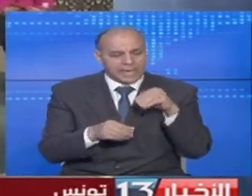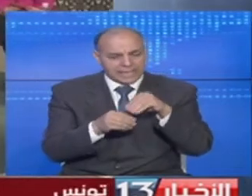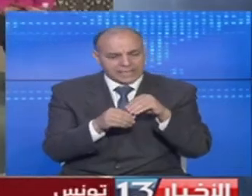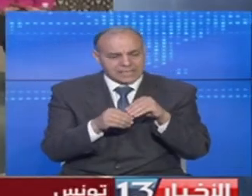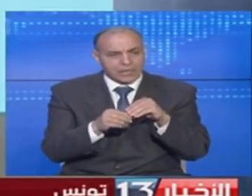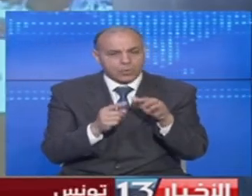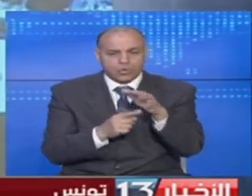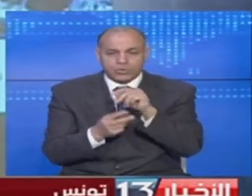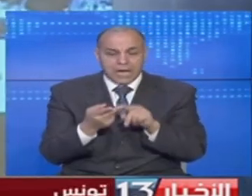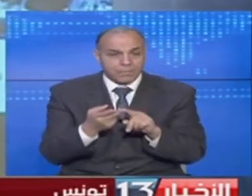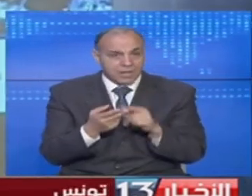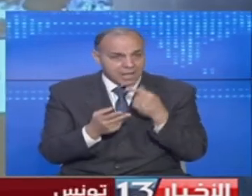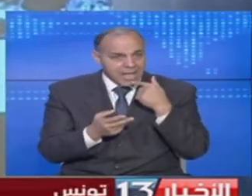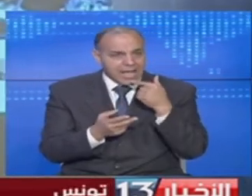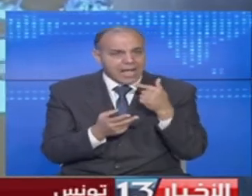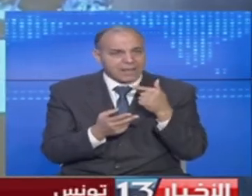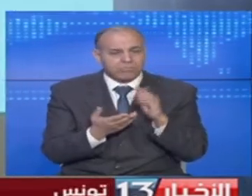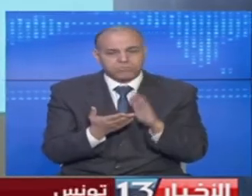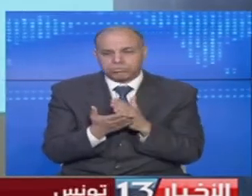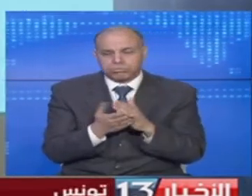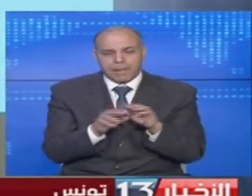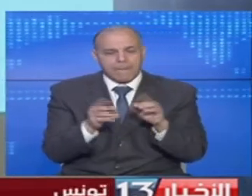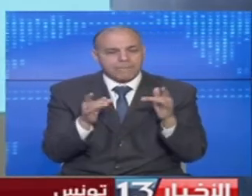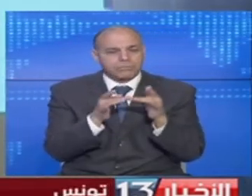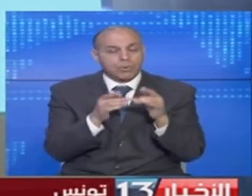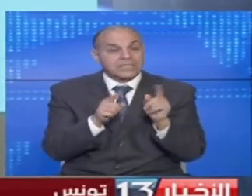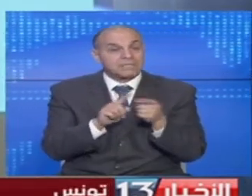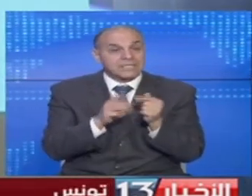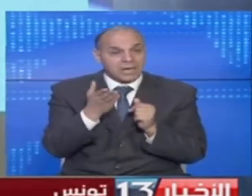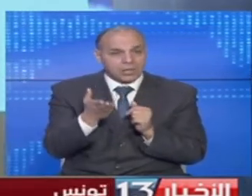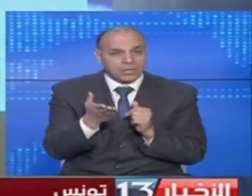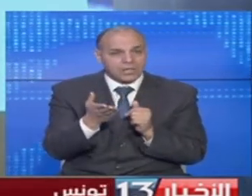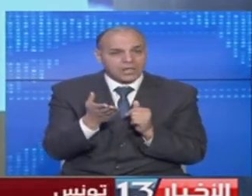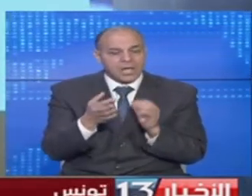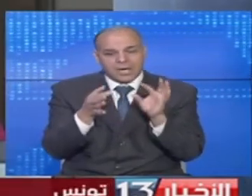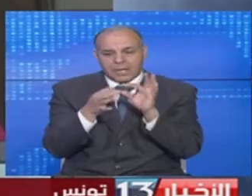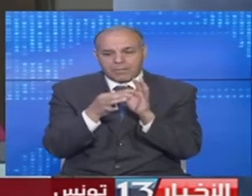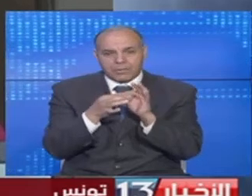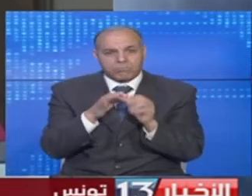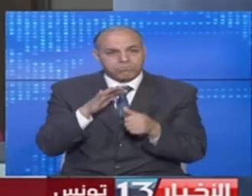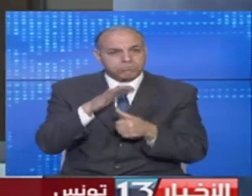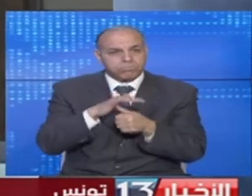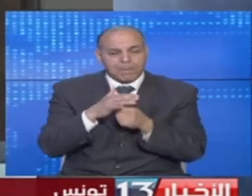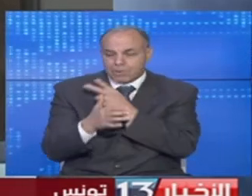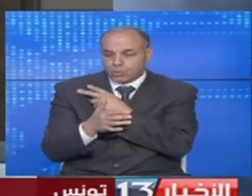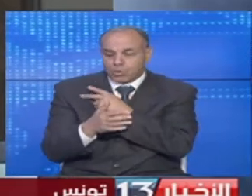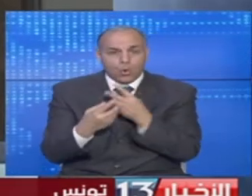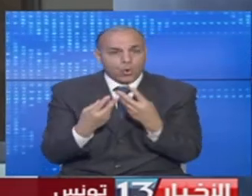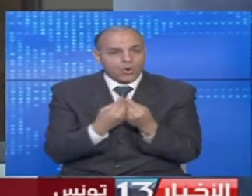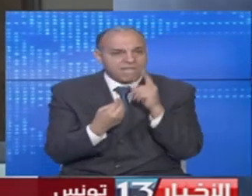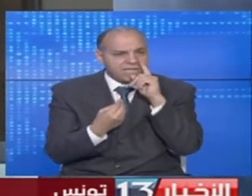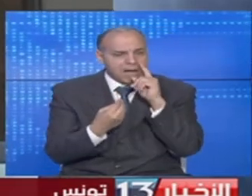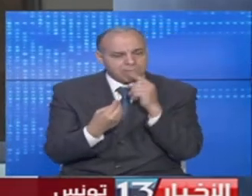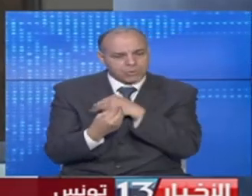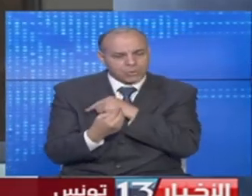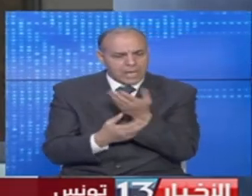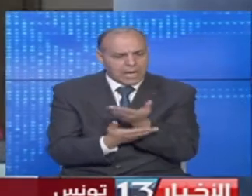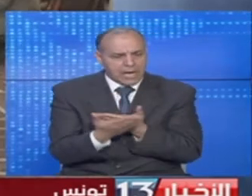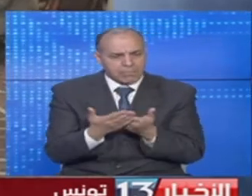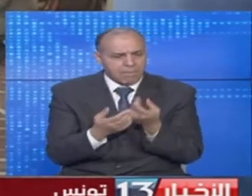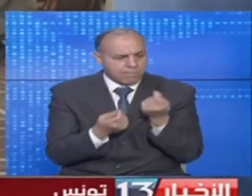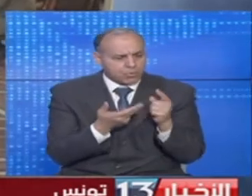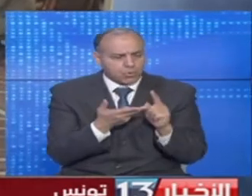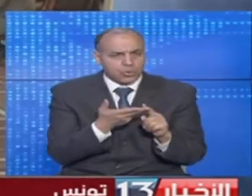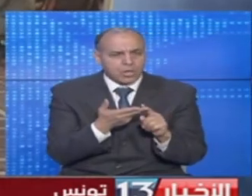الاقتصادي والاجتماعي من خلال توفير منصة رقمية للربط بين رائدات الأعمال إلى جانب جملة من الخدمات